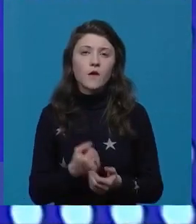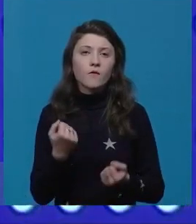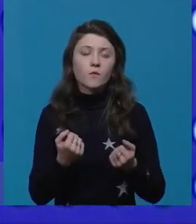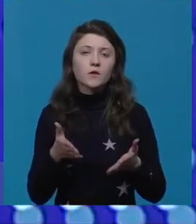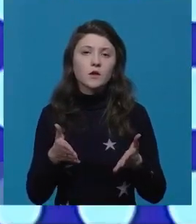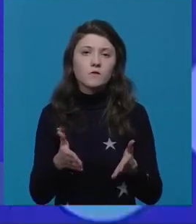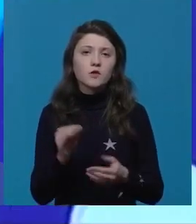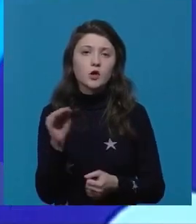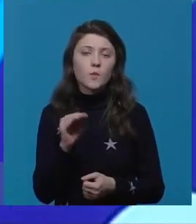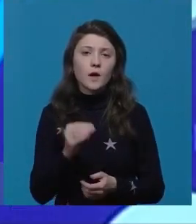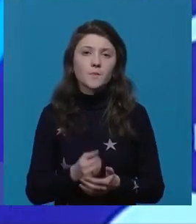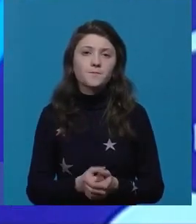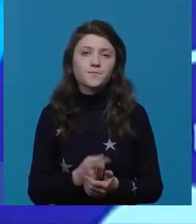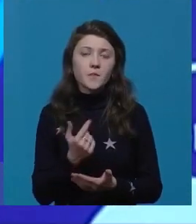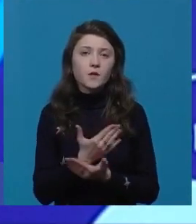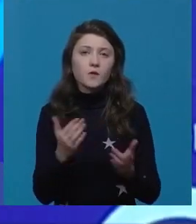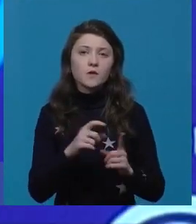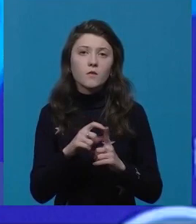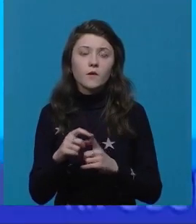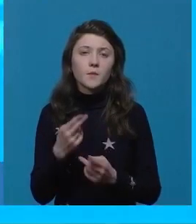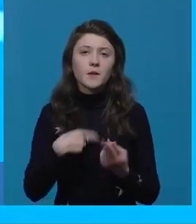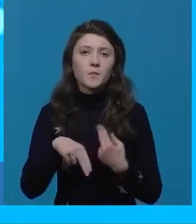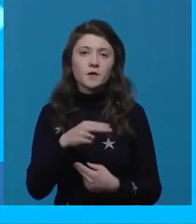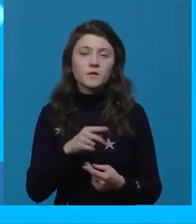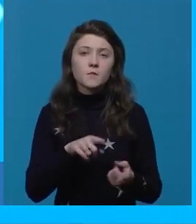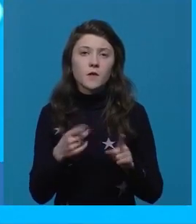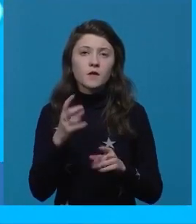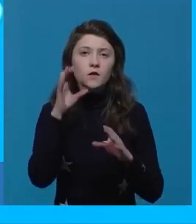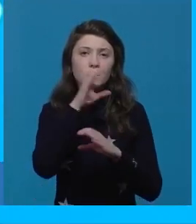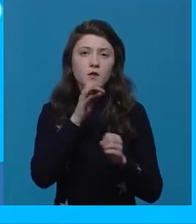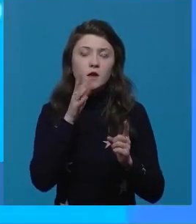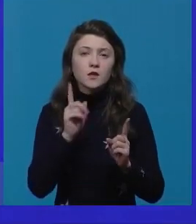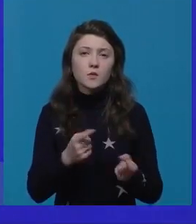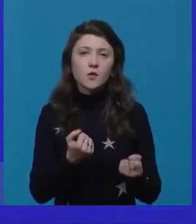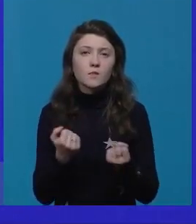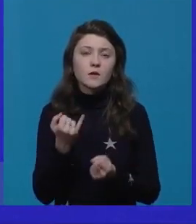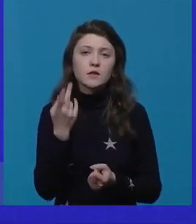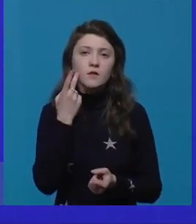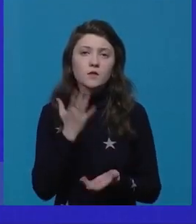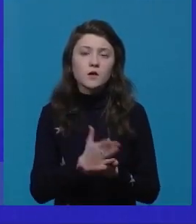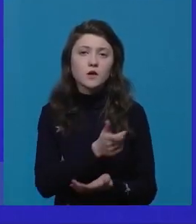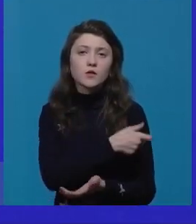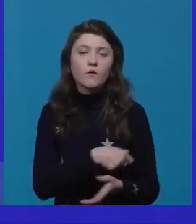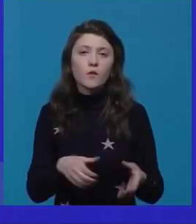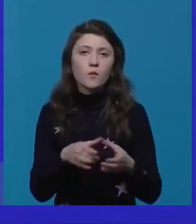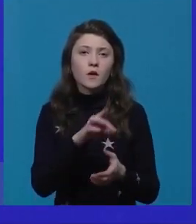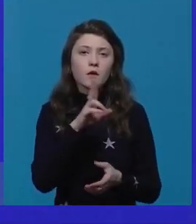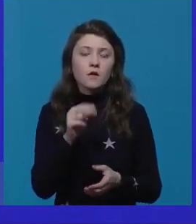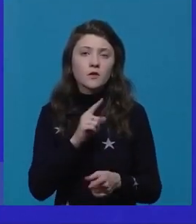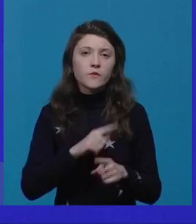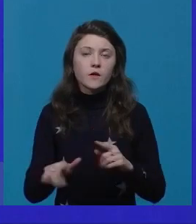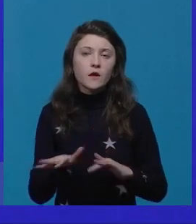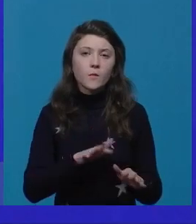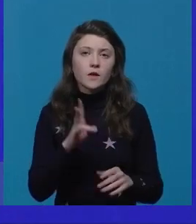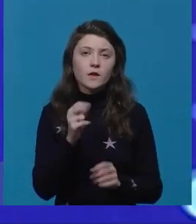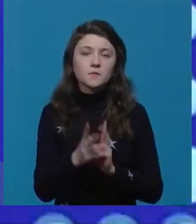шляхів Житомира. За його словами, підприємство переведено на нічний режим утримання і завжди є чергова група, яка оперативно реагуватиме на